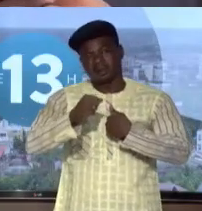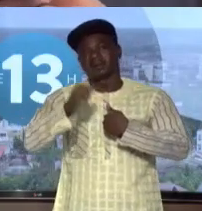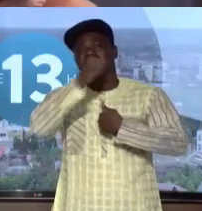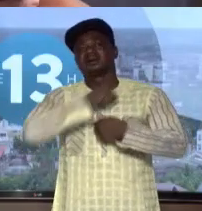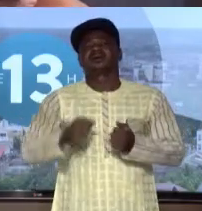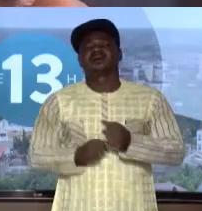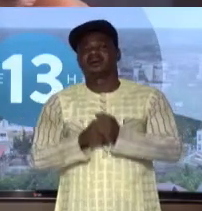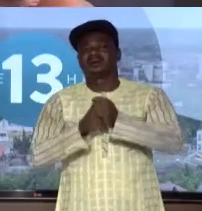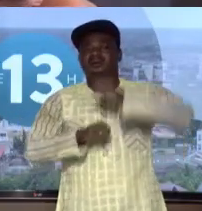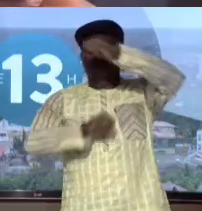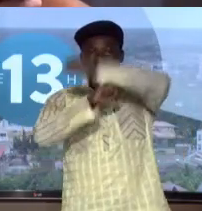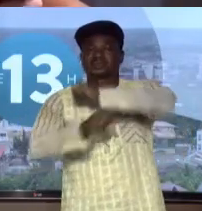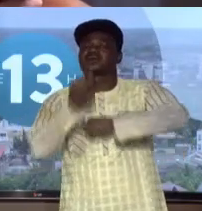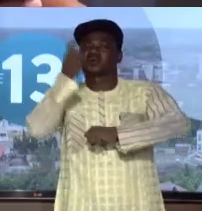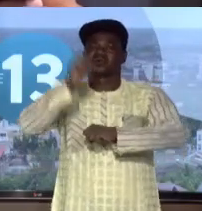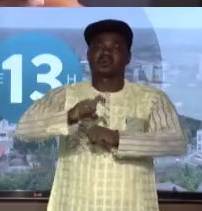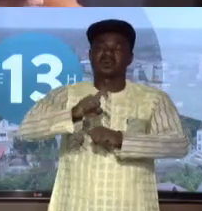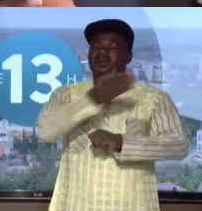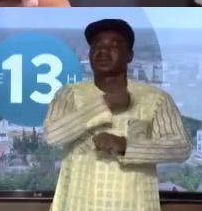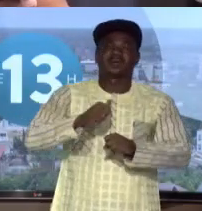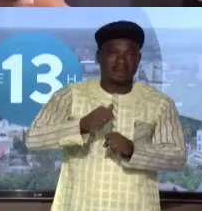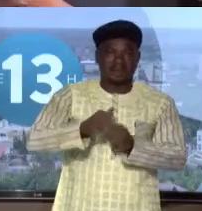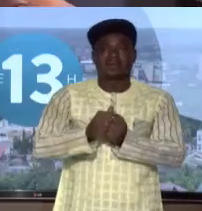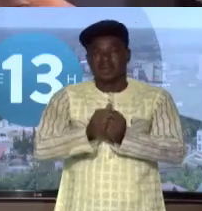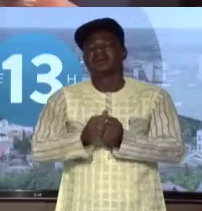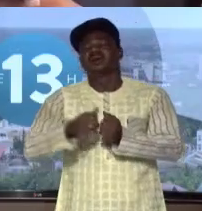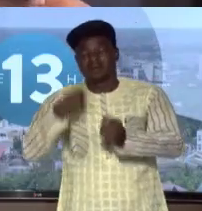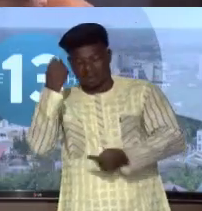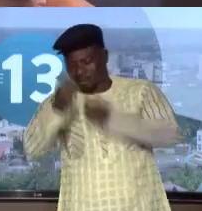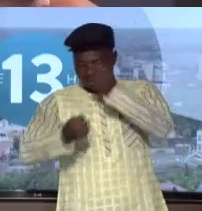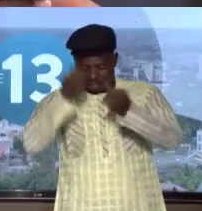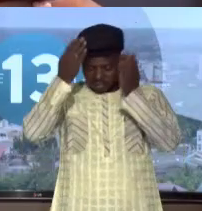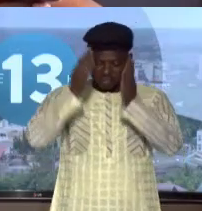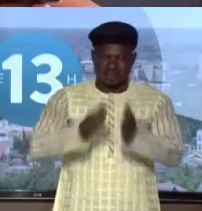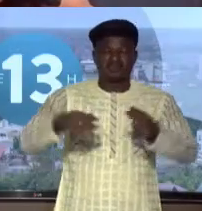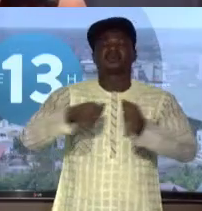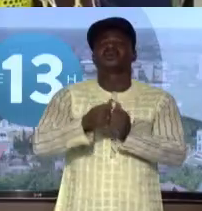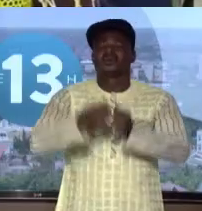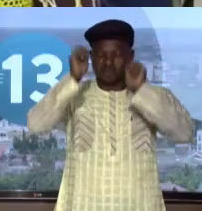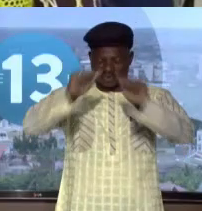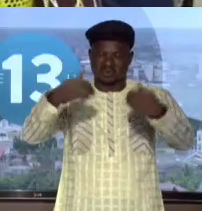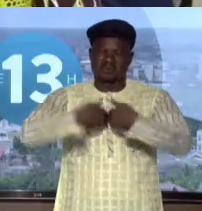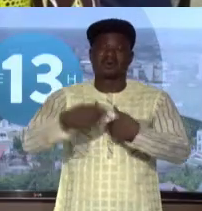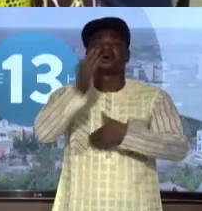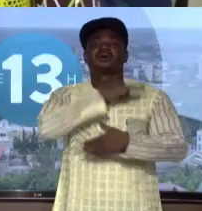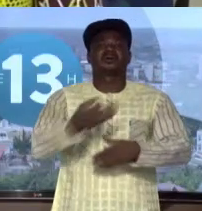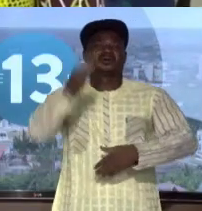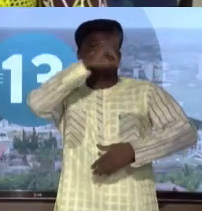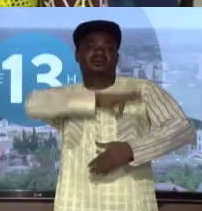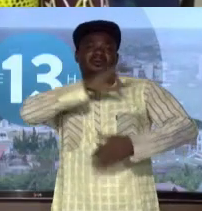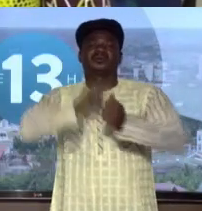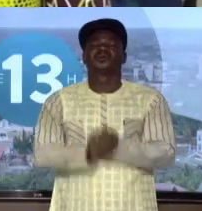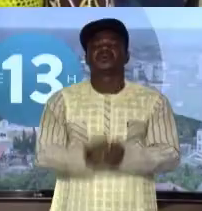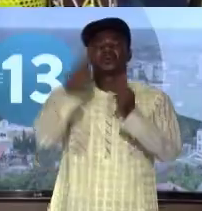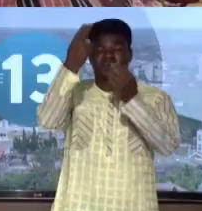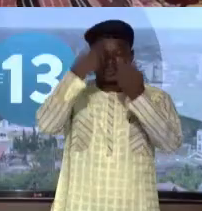que les acteurs du tourisme aussi puissent tirer leur épingle du jeu. Deux ateliers similaires sont